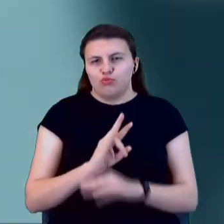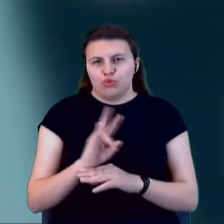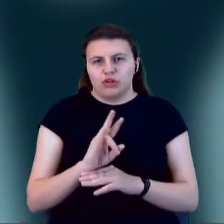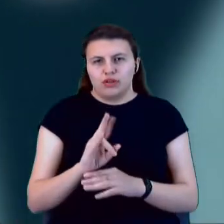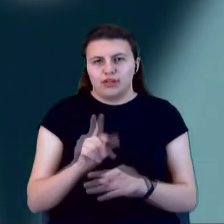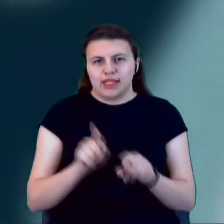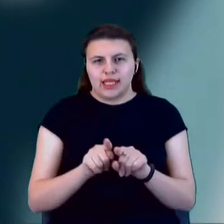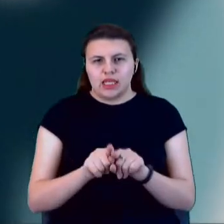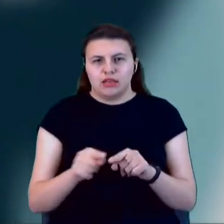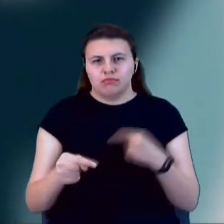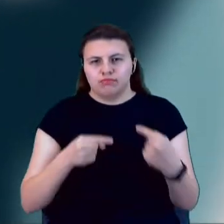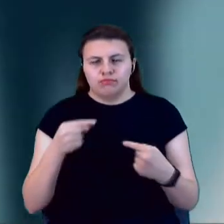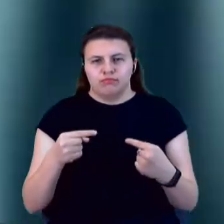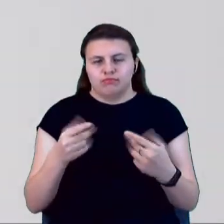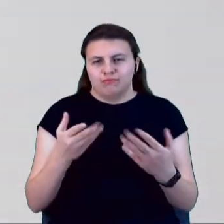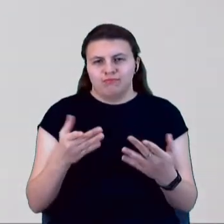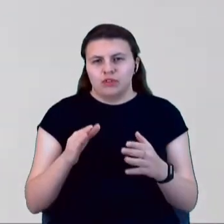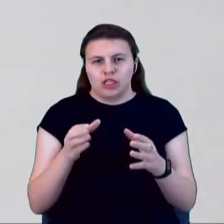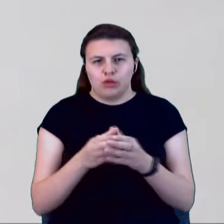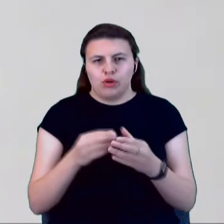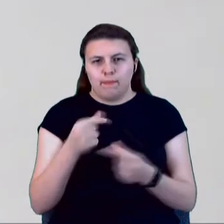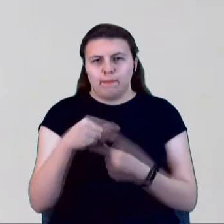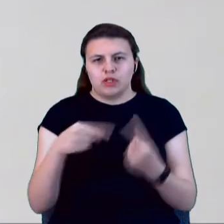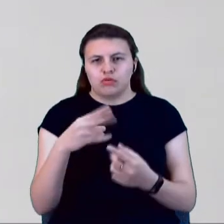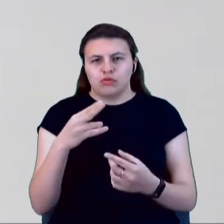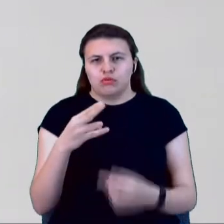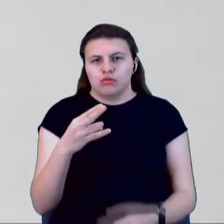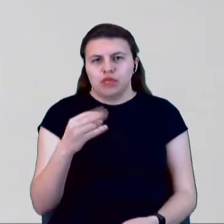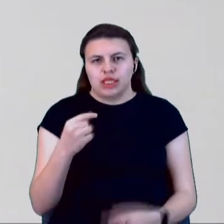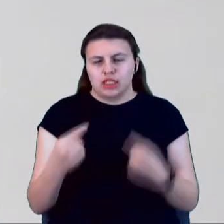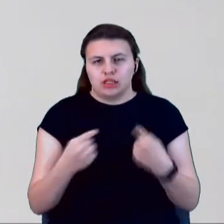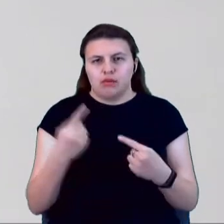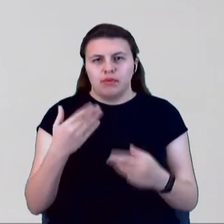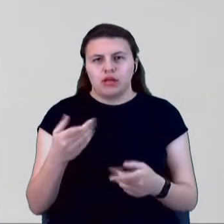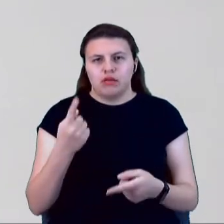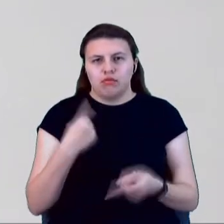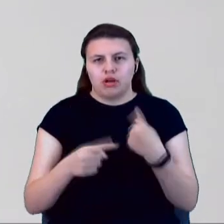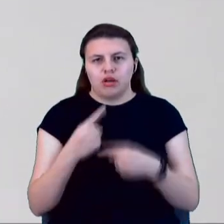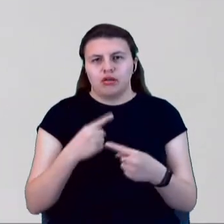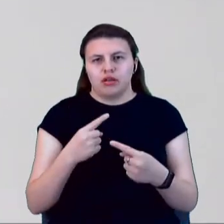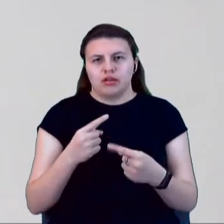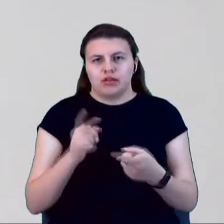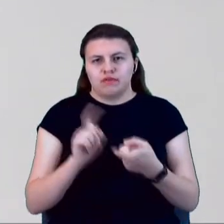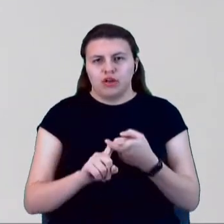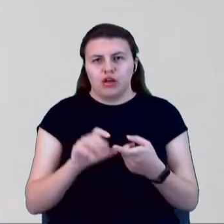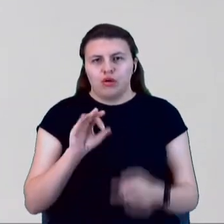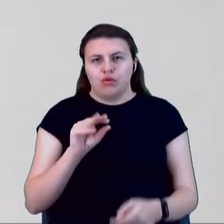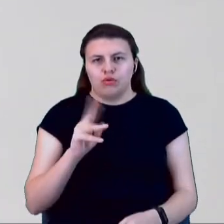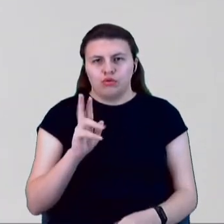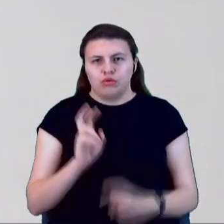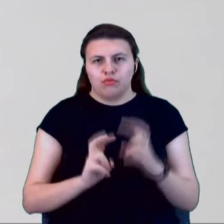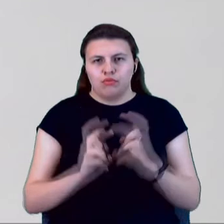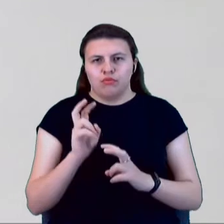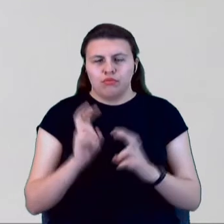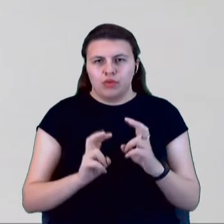не страдали. Мы получаем обратную связь от предпринимателей о какой-то помощи,